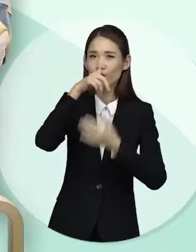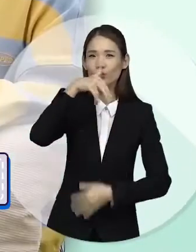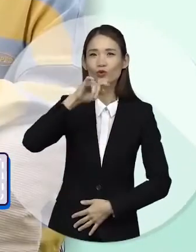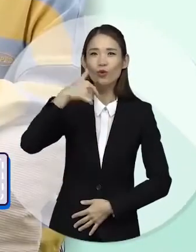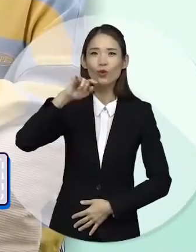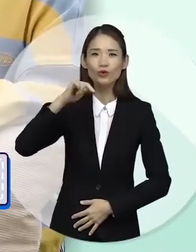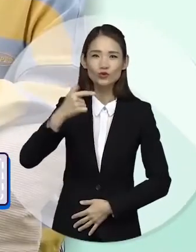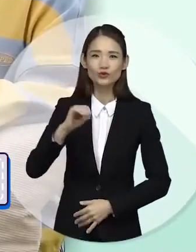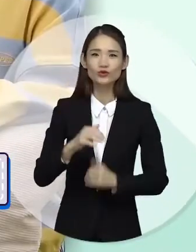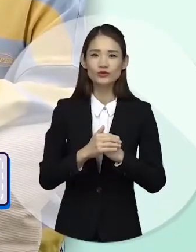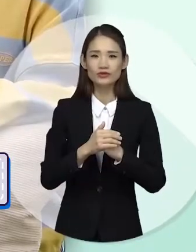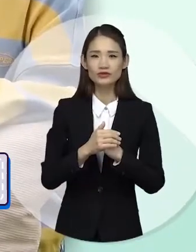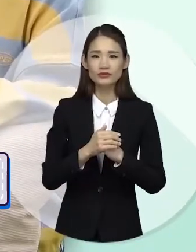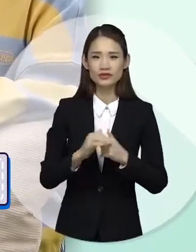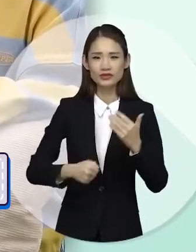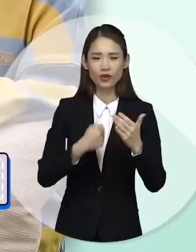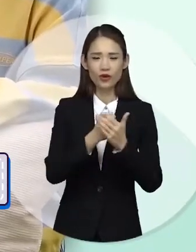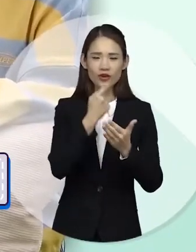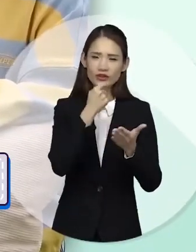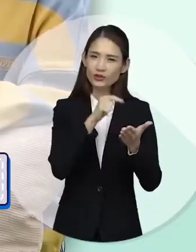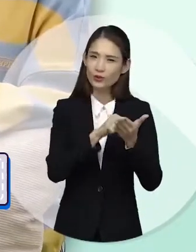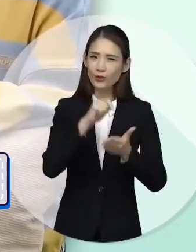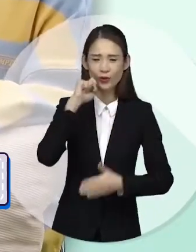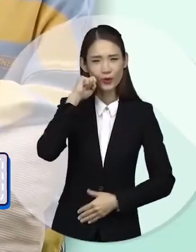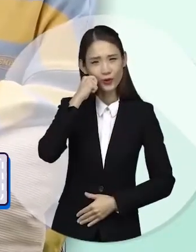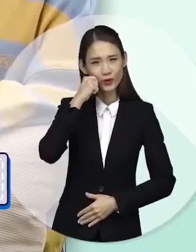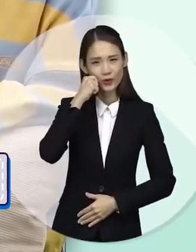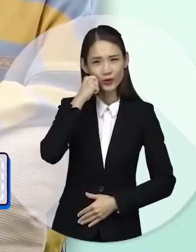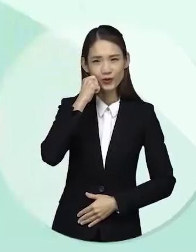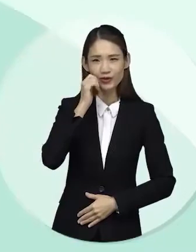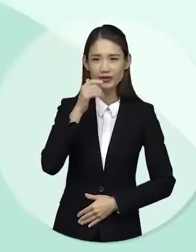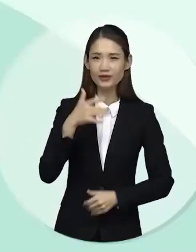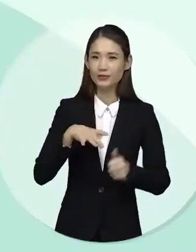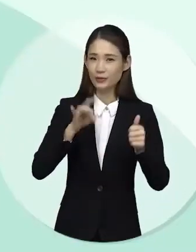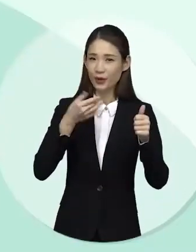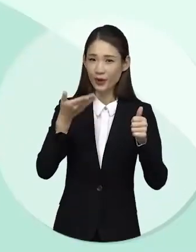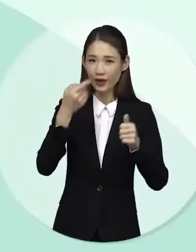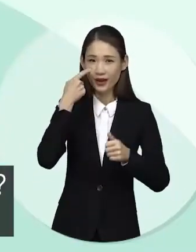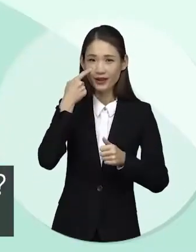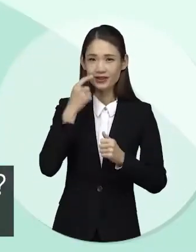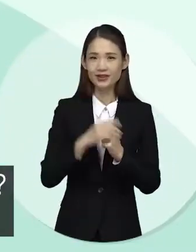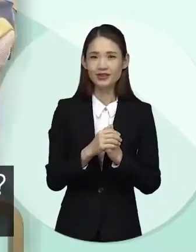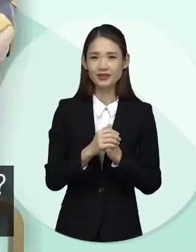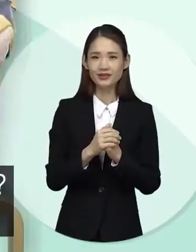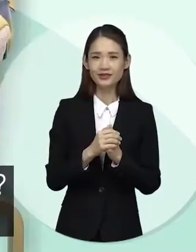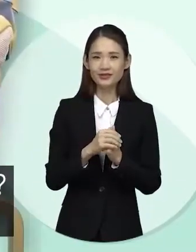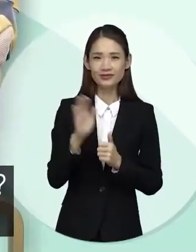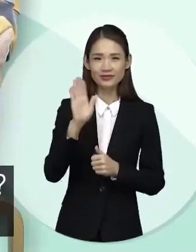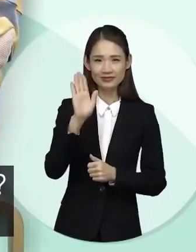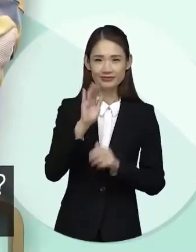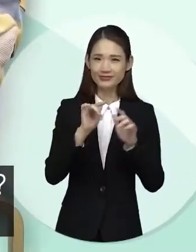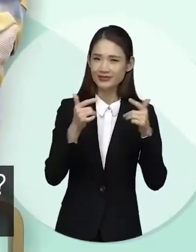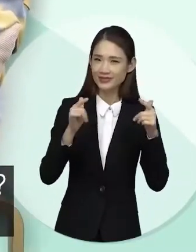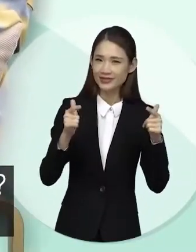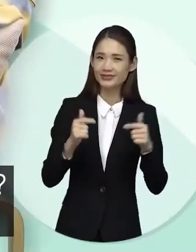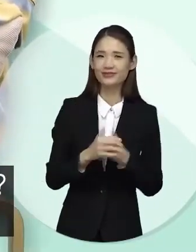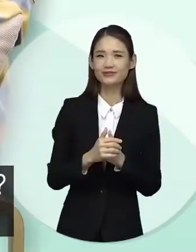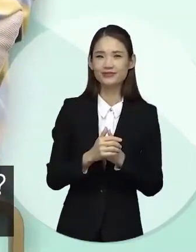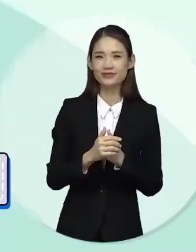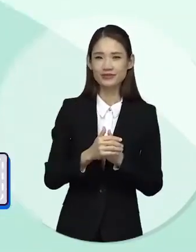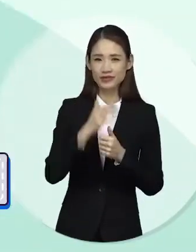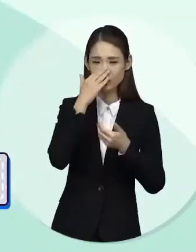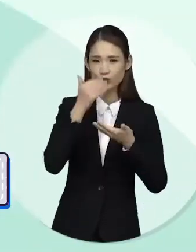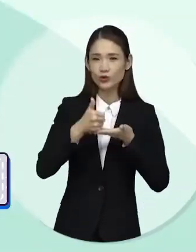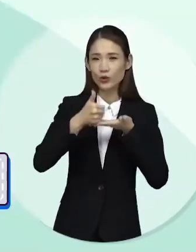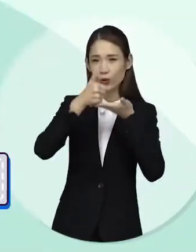존중. 되게 뭔가 정의하기 쉬우면서 되게 어려운 것 같다. 네가 먼저 해볼래? 이렇게 다 떠납니다. 아니죠. 어려운